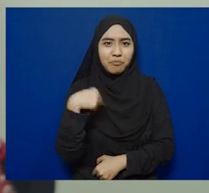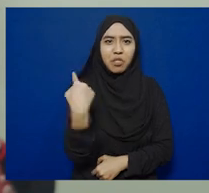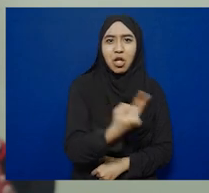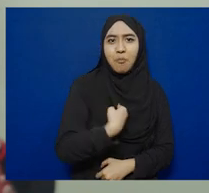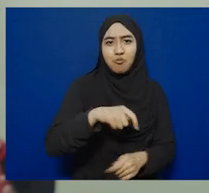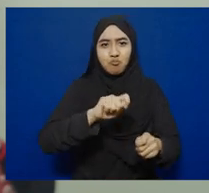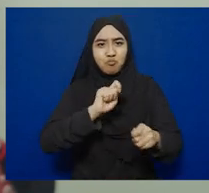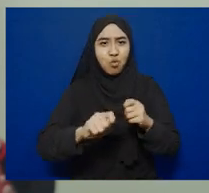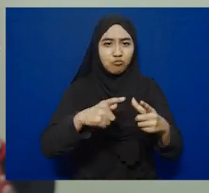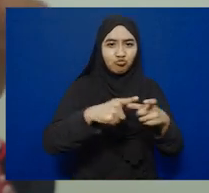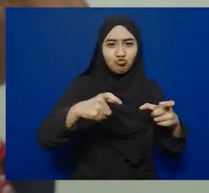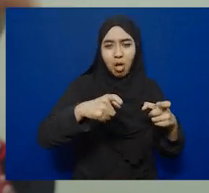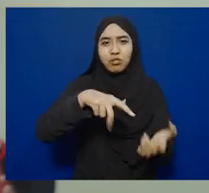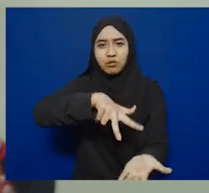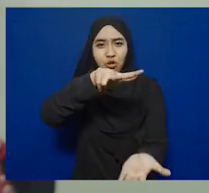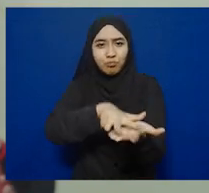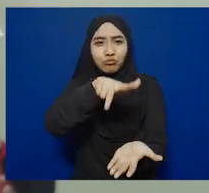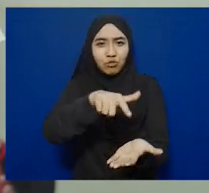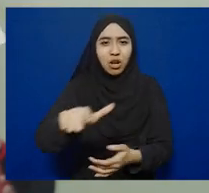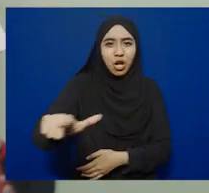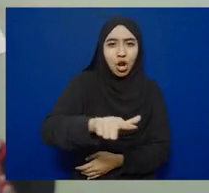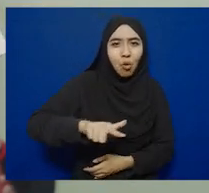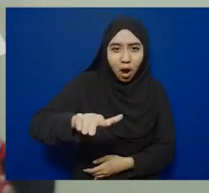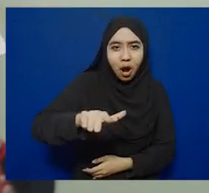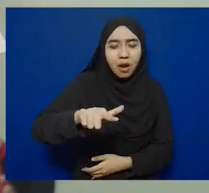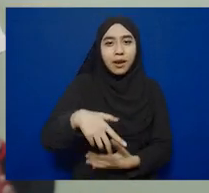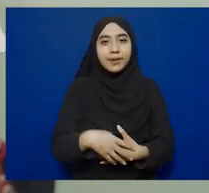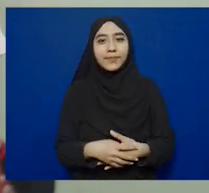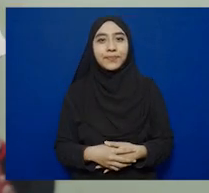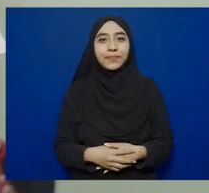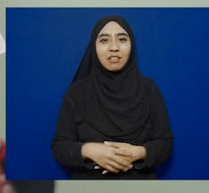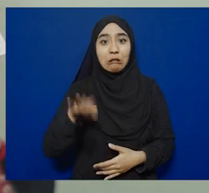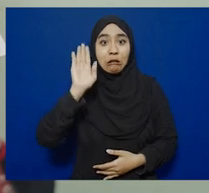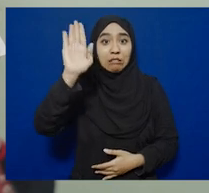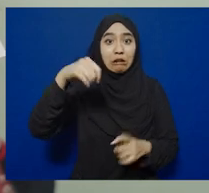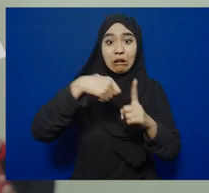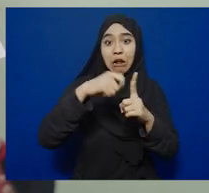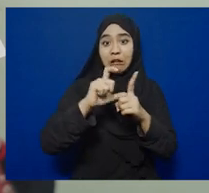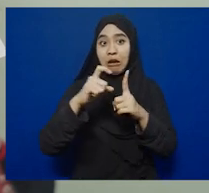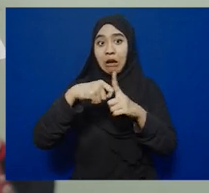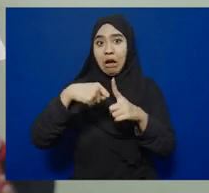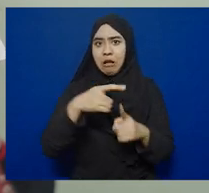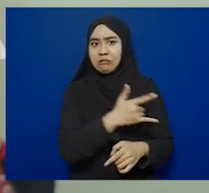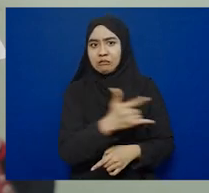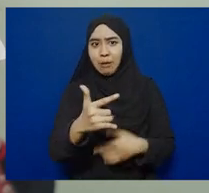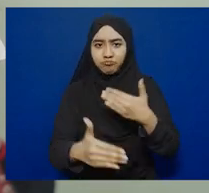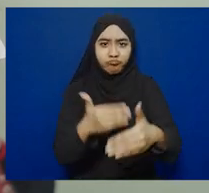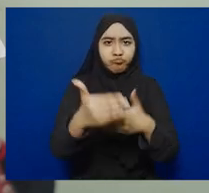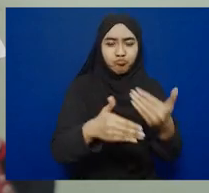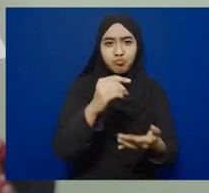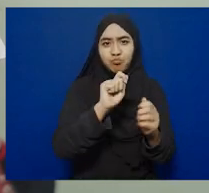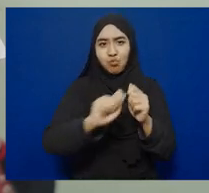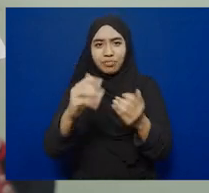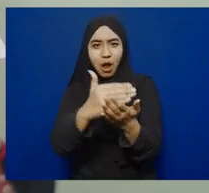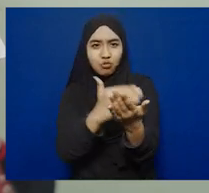sama sejajar dengan lembaga-lembaga kelurahan yang lain, ini kita tuangkan dalam